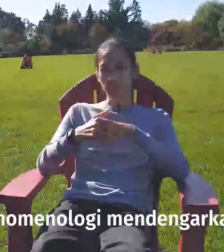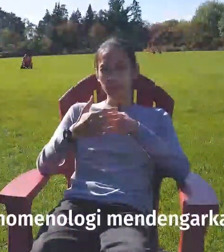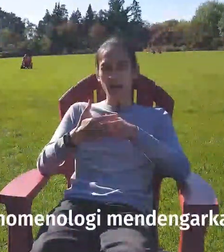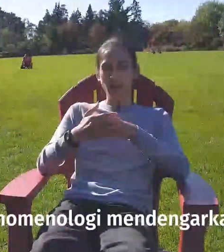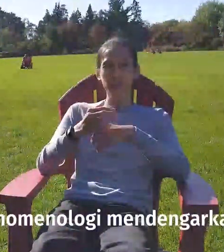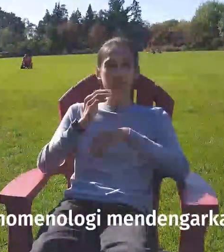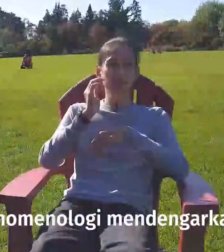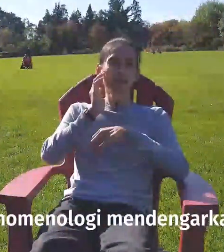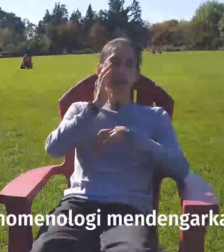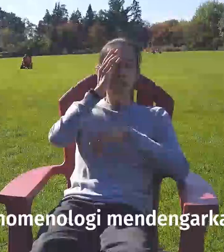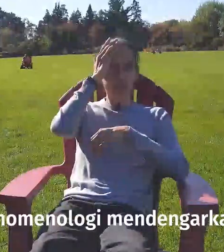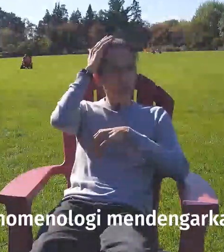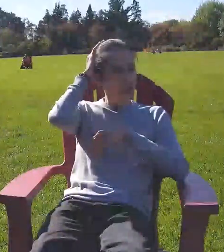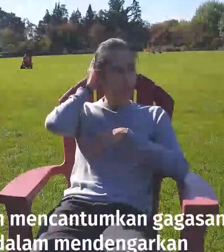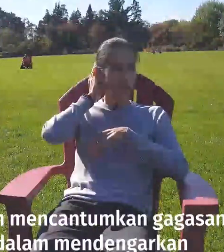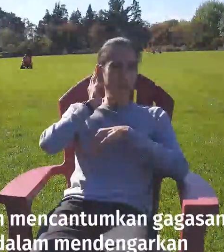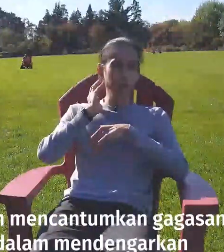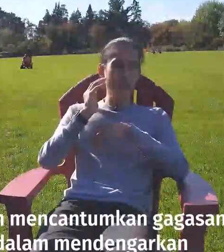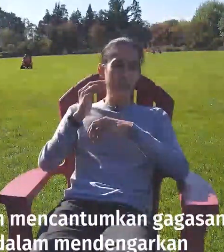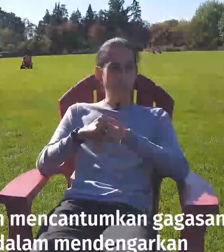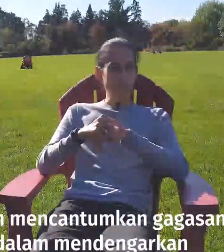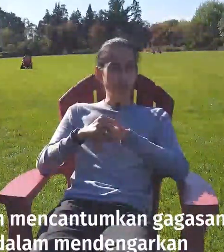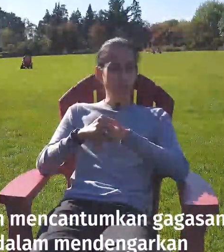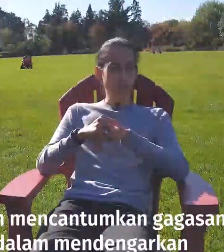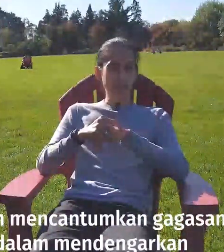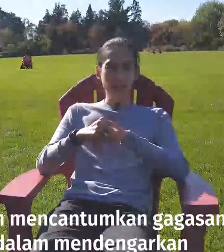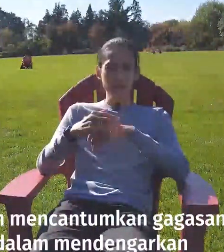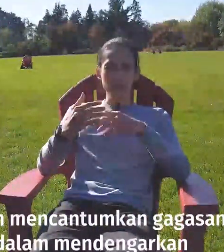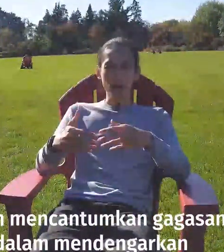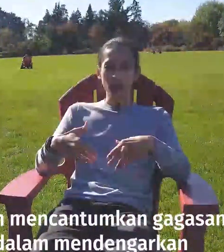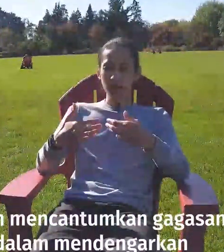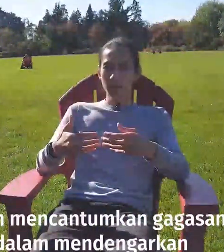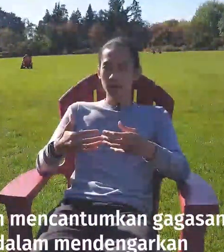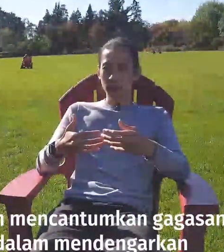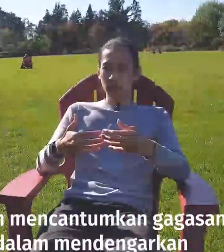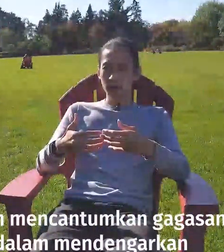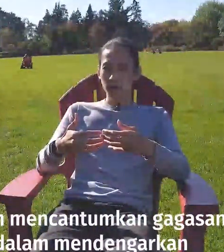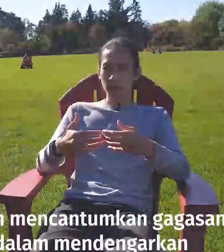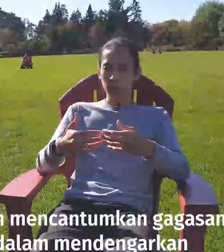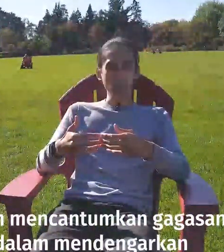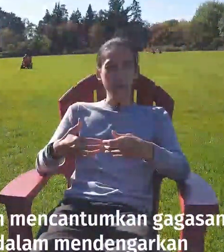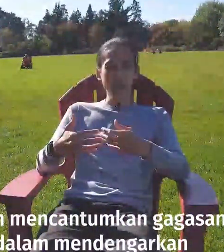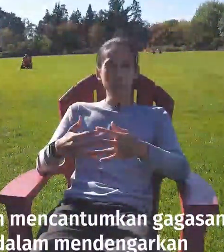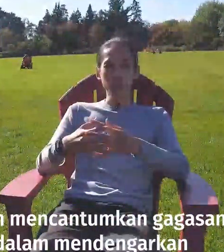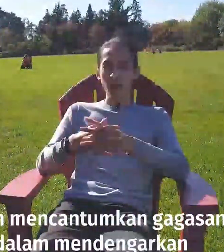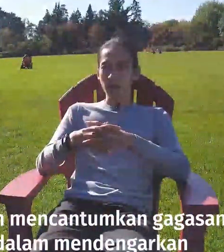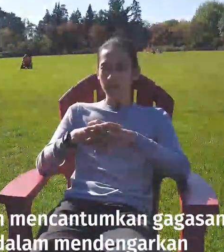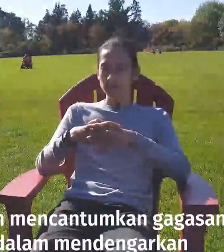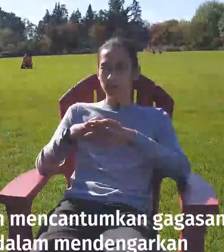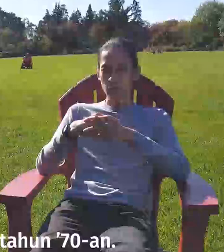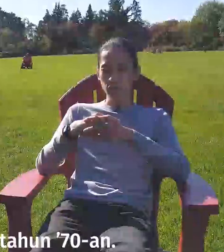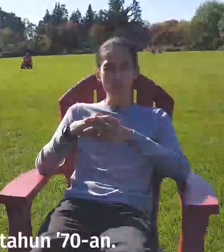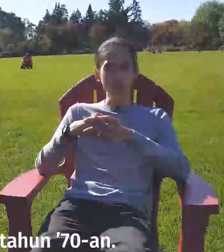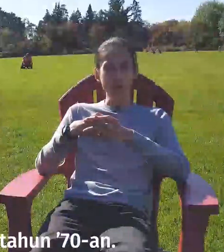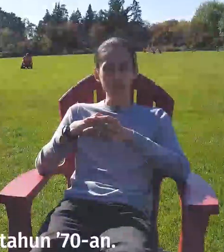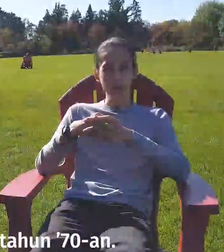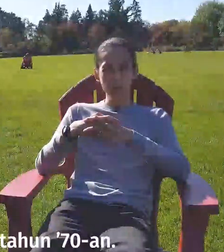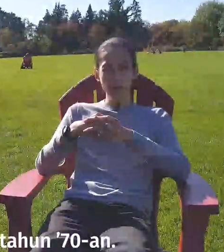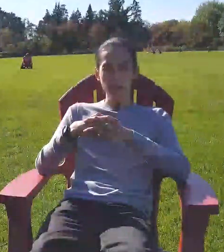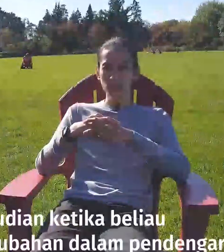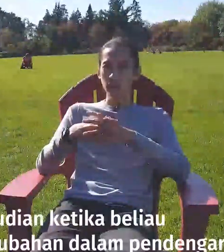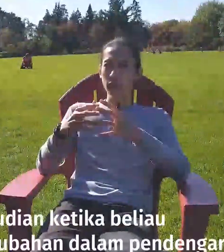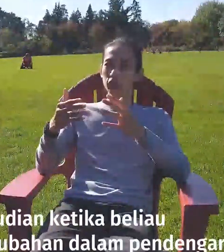fenomenologi mendengarkan eh Don ID pernah mencantumkan gagasannya soal eh fenomena dalam mendengarkan tahun